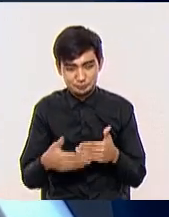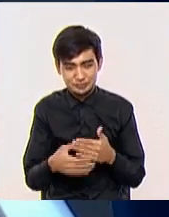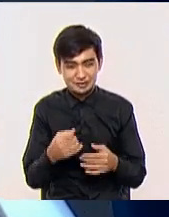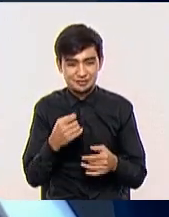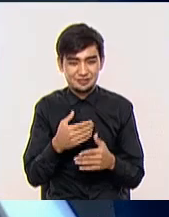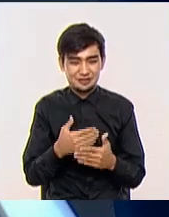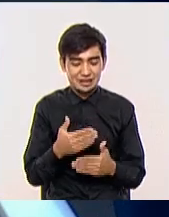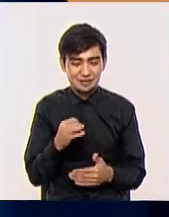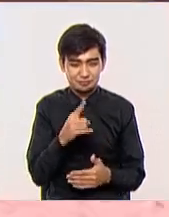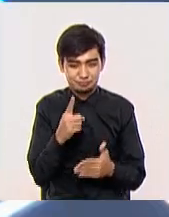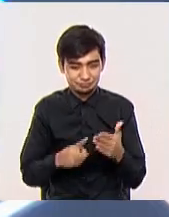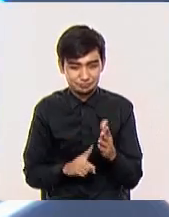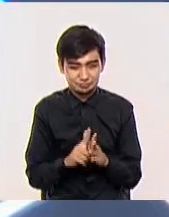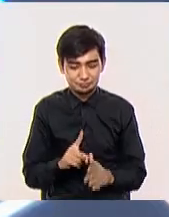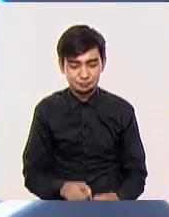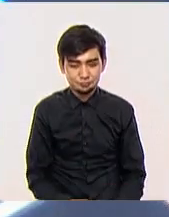стен, пошли трещины.